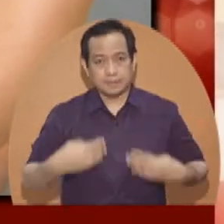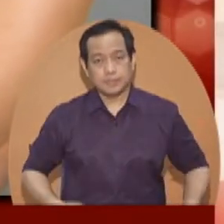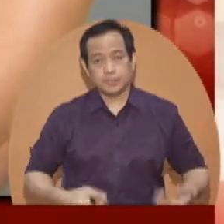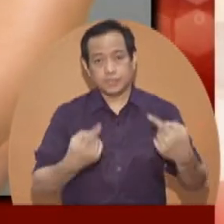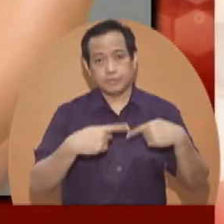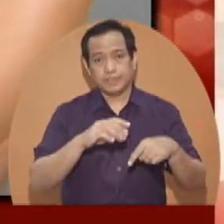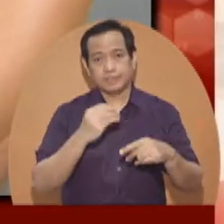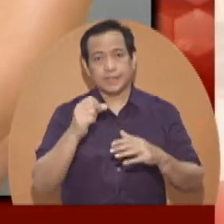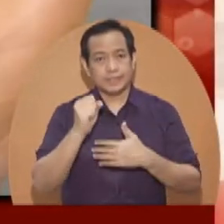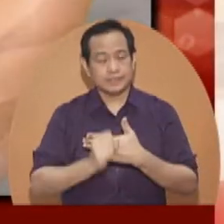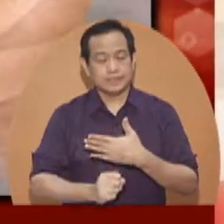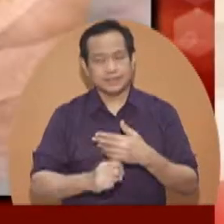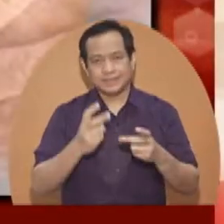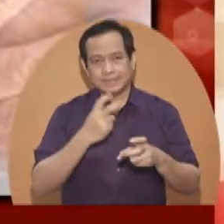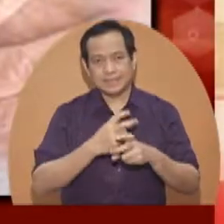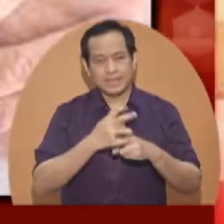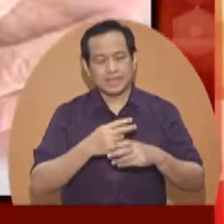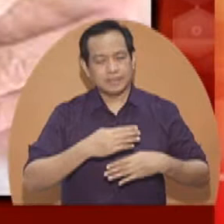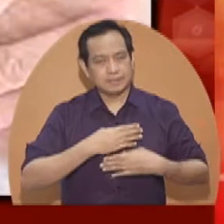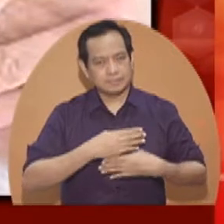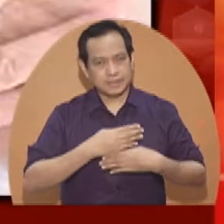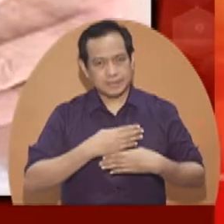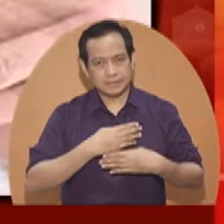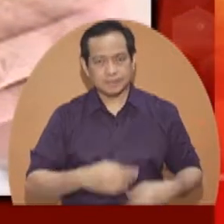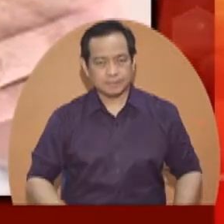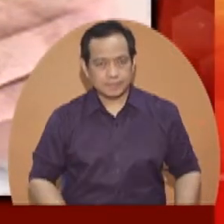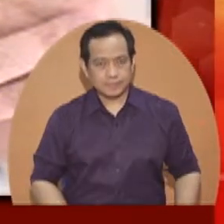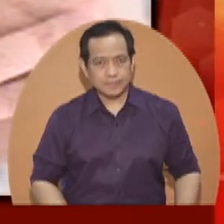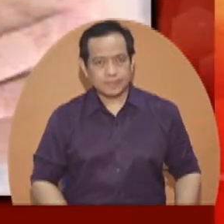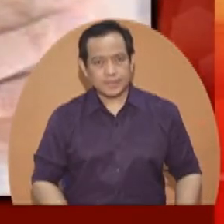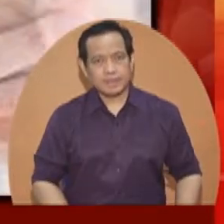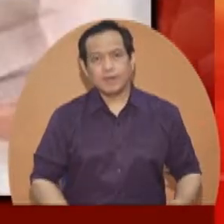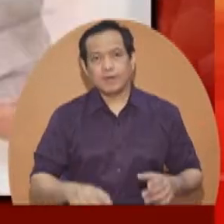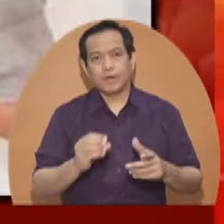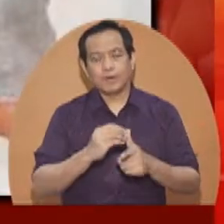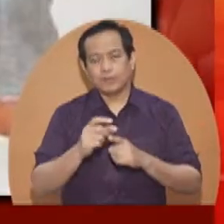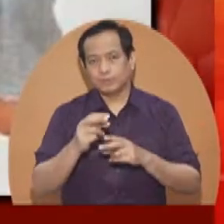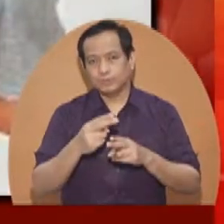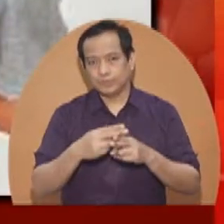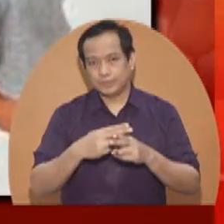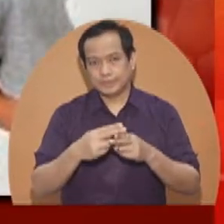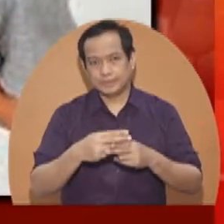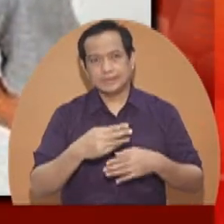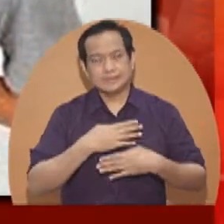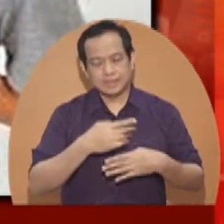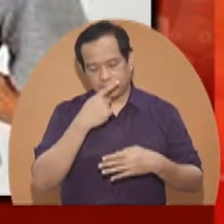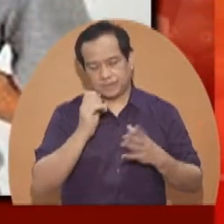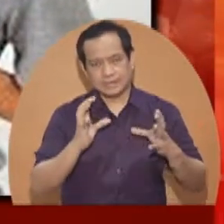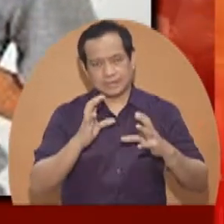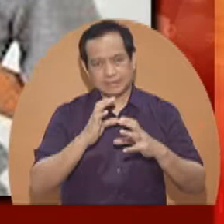katawan papunta sa isang panig. Nahihirapan sa paghinga o maiksi ang paghinga